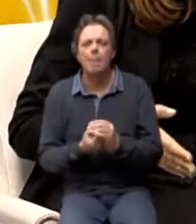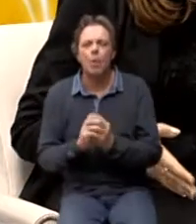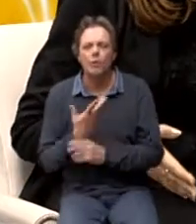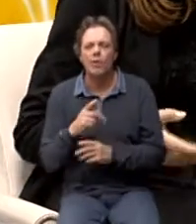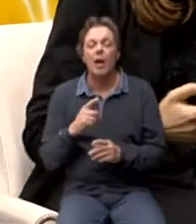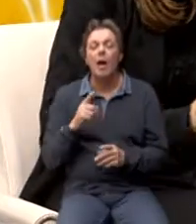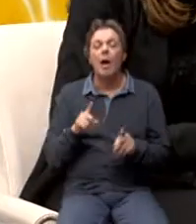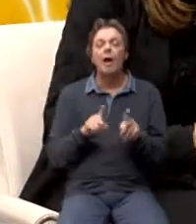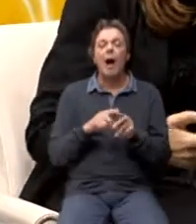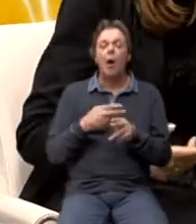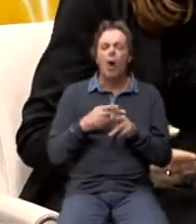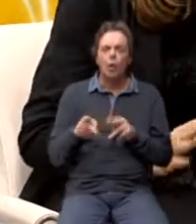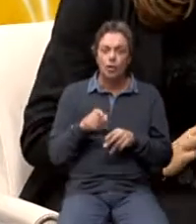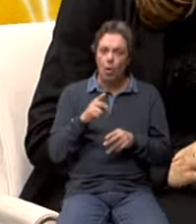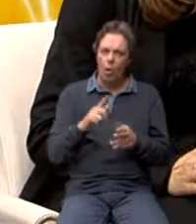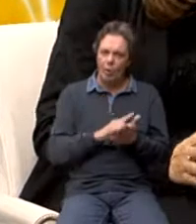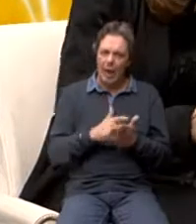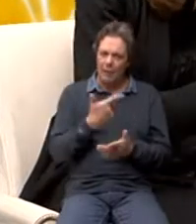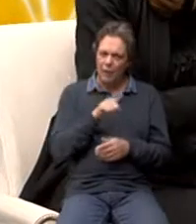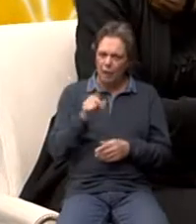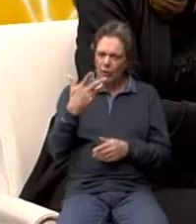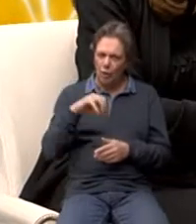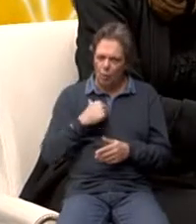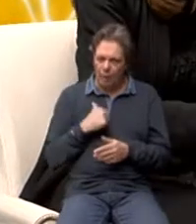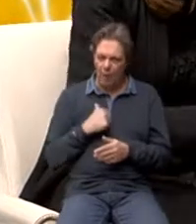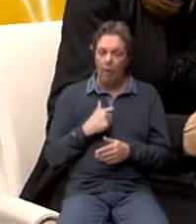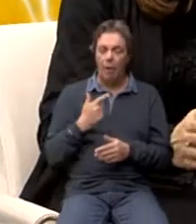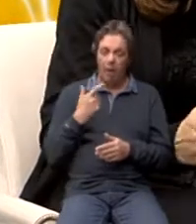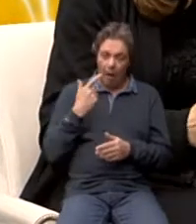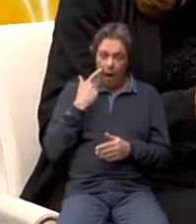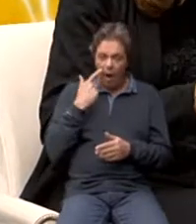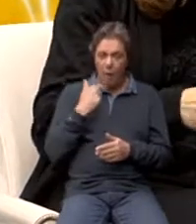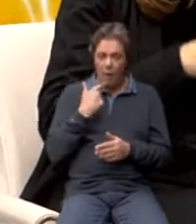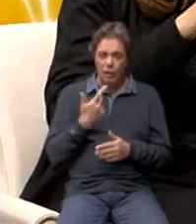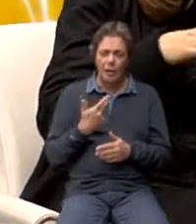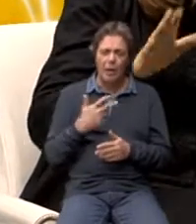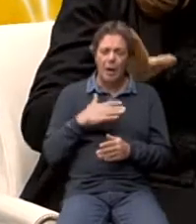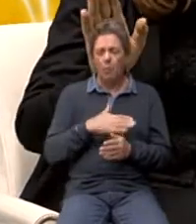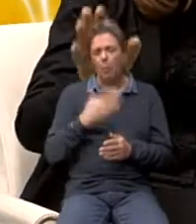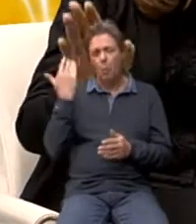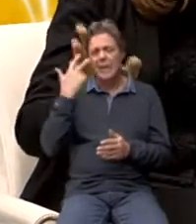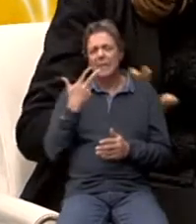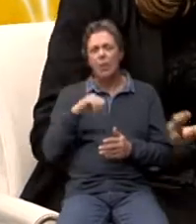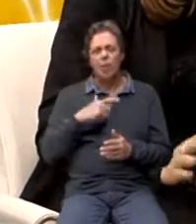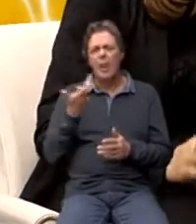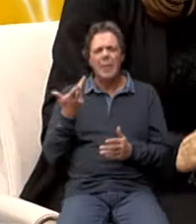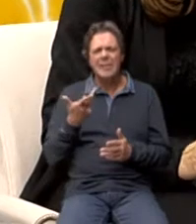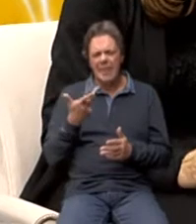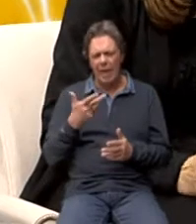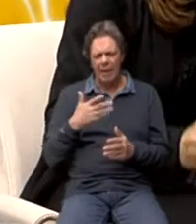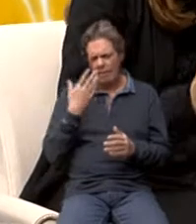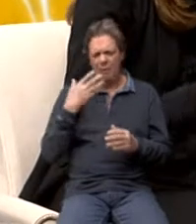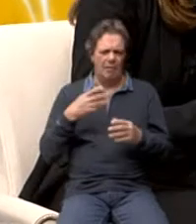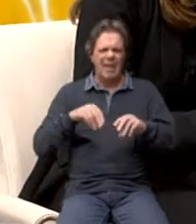kao ekološki. On traje 2 do 3 godine. Ono se može skratiti ako dokažete da 3 godine unazad niste tretirali, i to su posebni uvjeti analize i tako dalje. Strogo